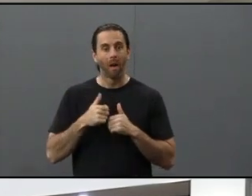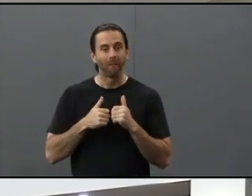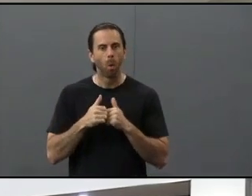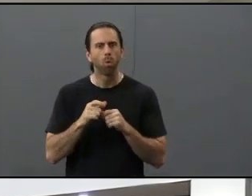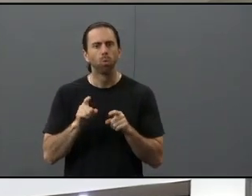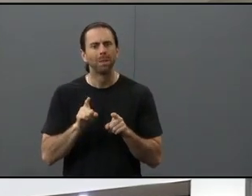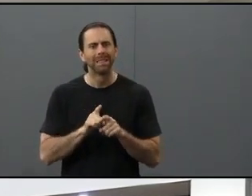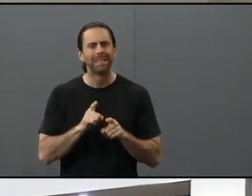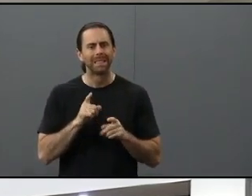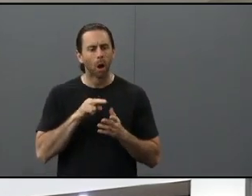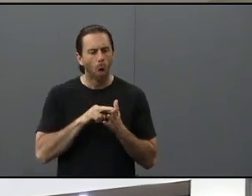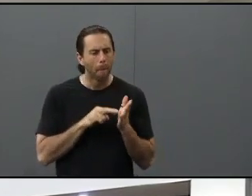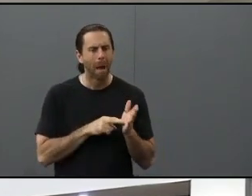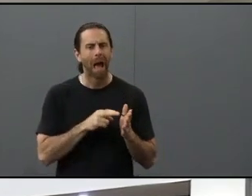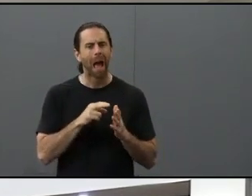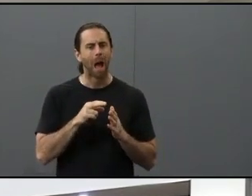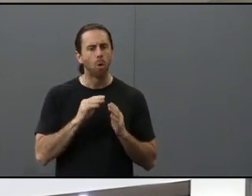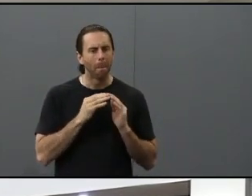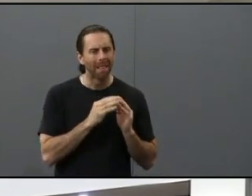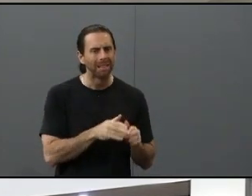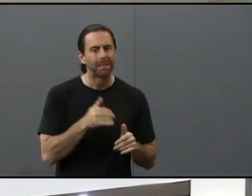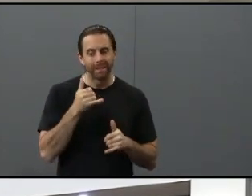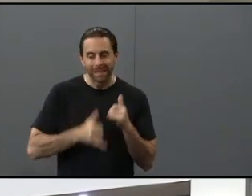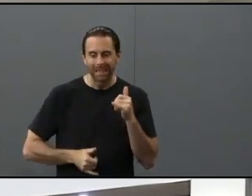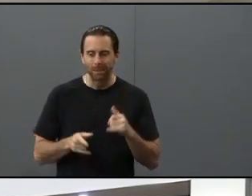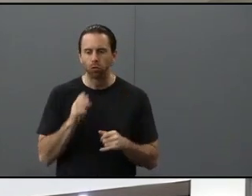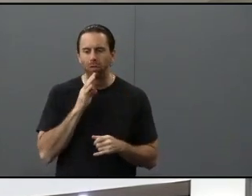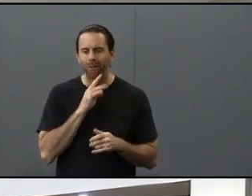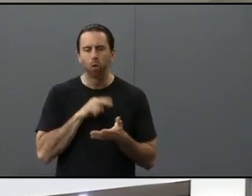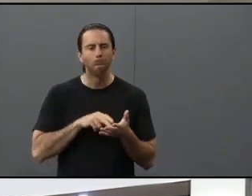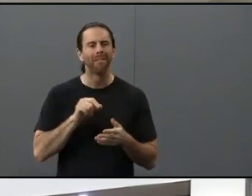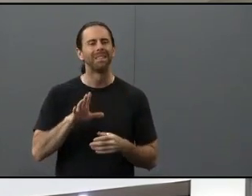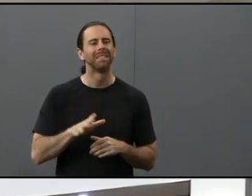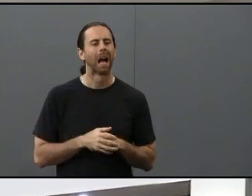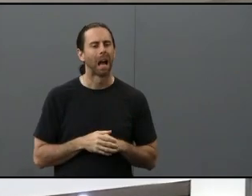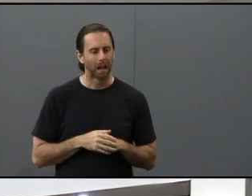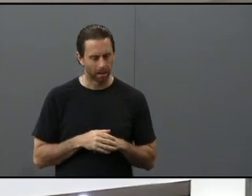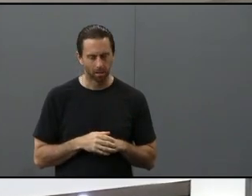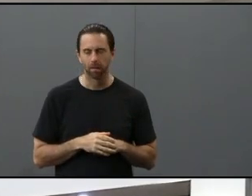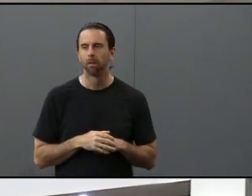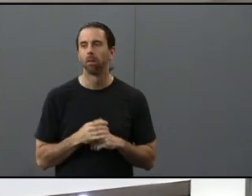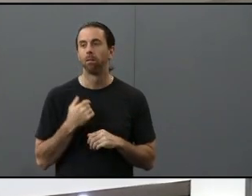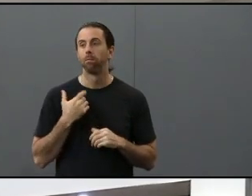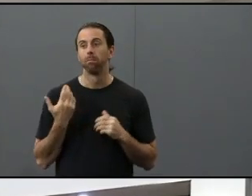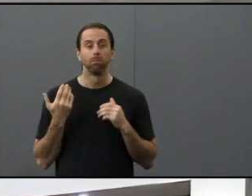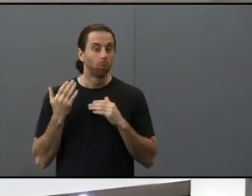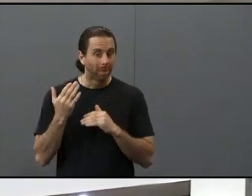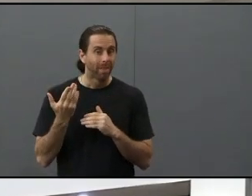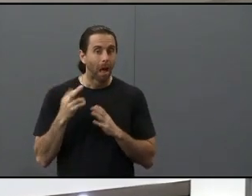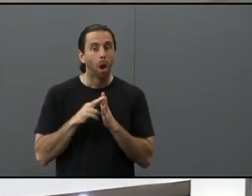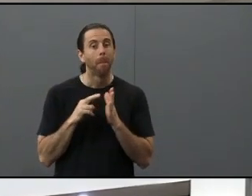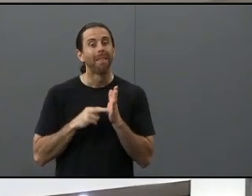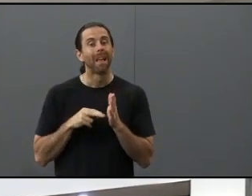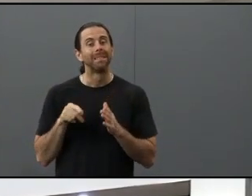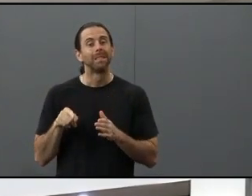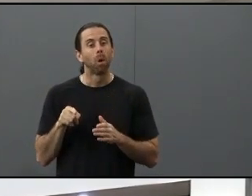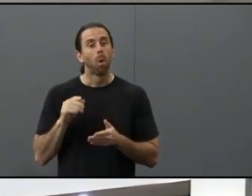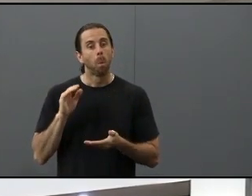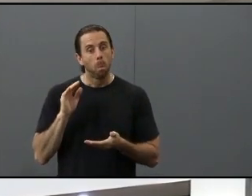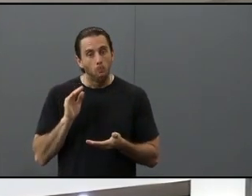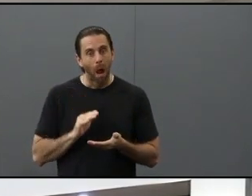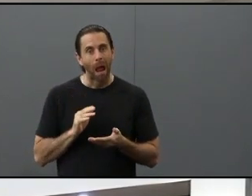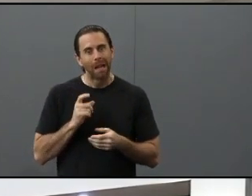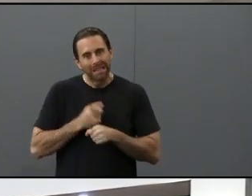d'urbanisme qui devrait se terminer janvier 2025 nous souhaiterions que la réglementation soit moins